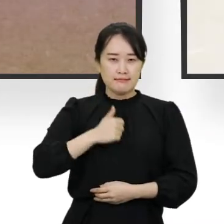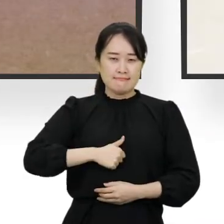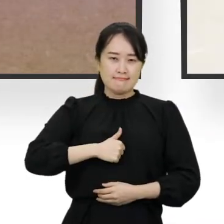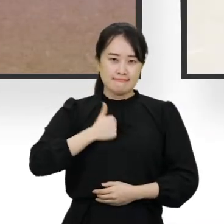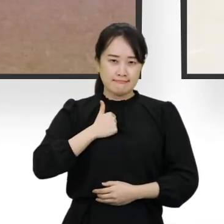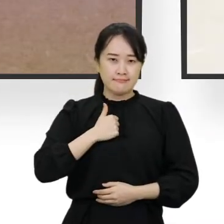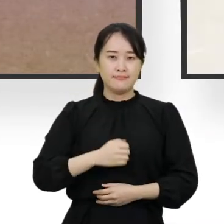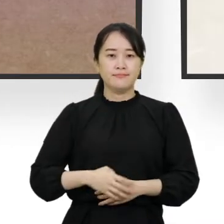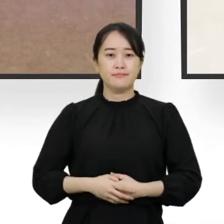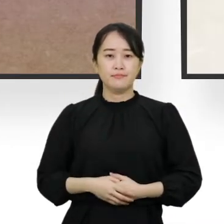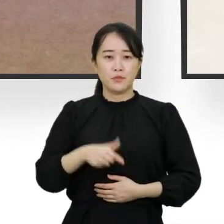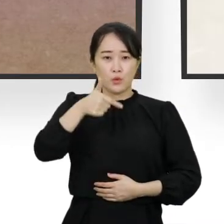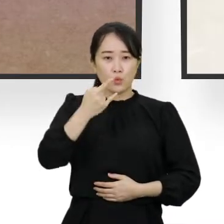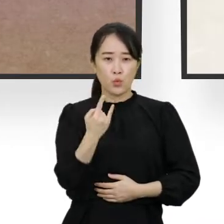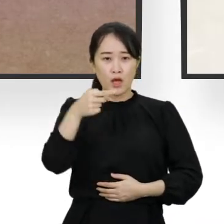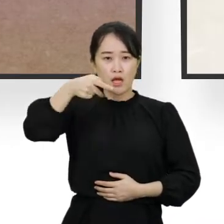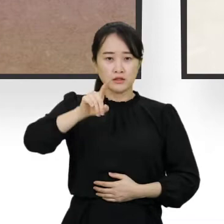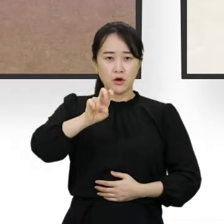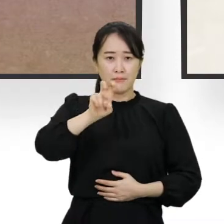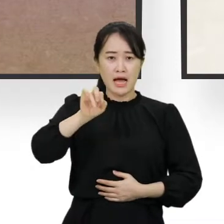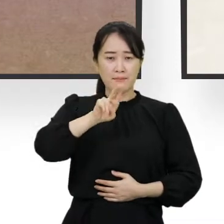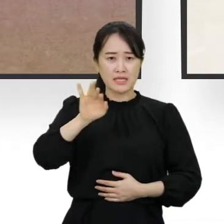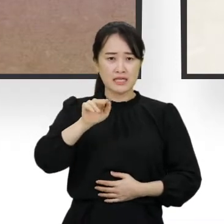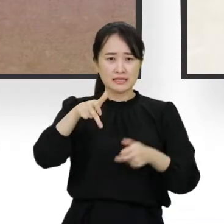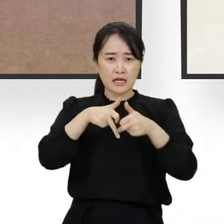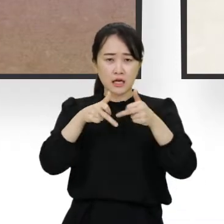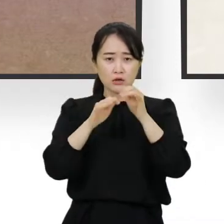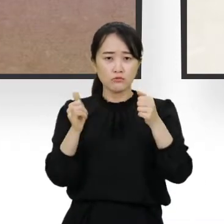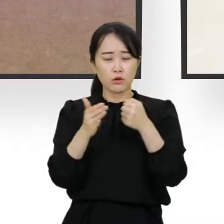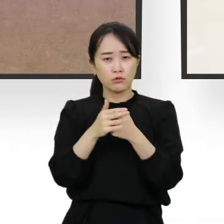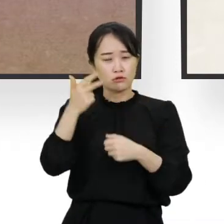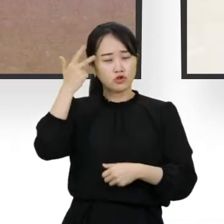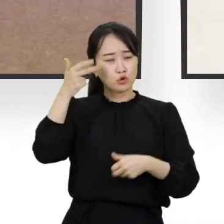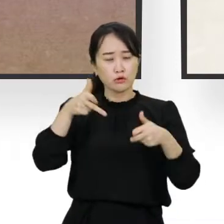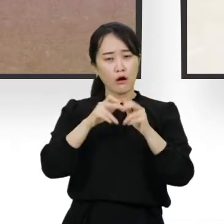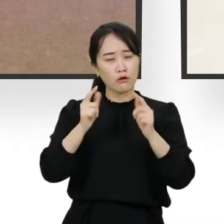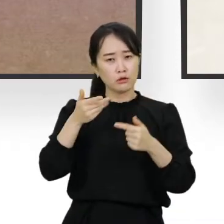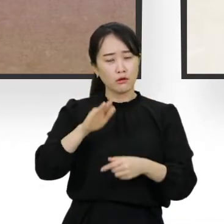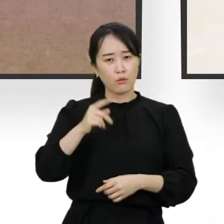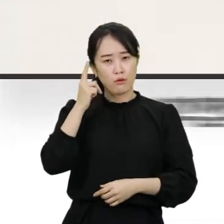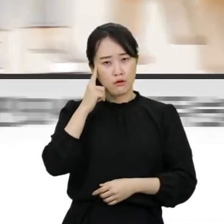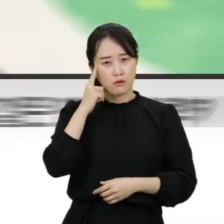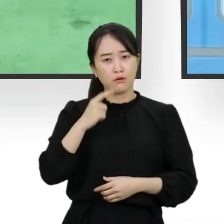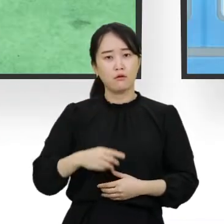분노했습니다. 뇌성마비라고 해서 지적장애가 있는 것은 아니기 때문입니다.